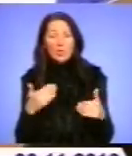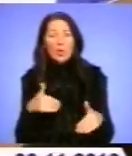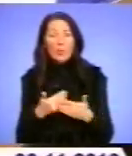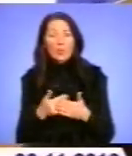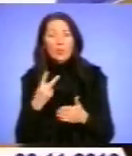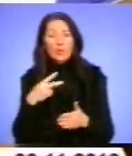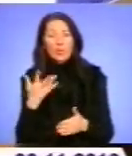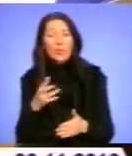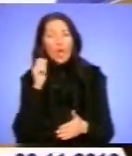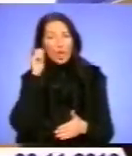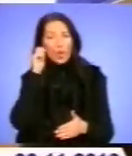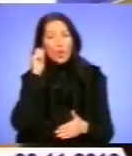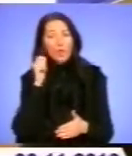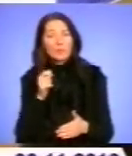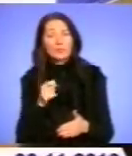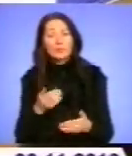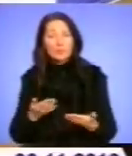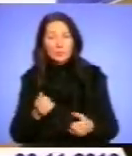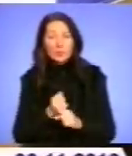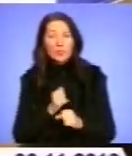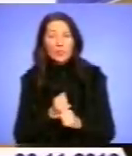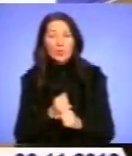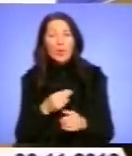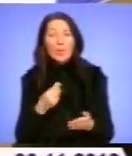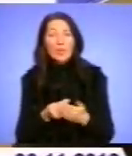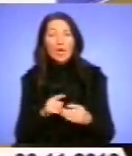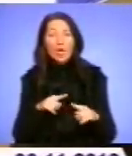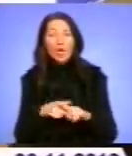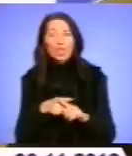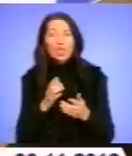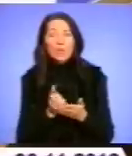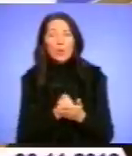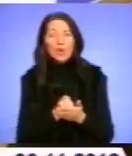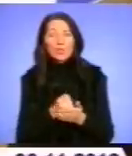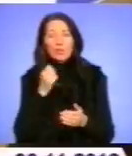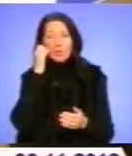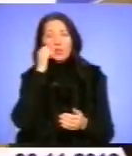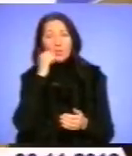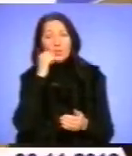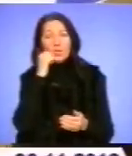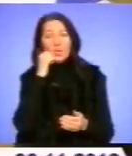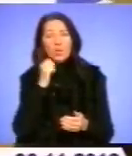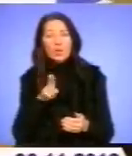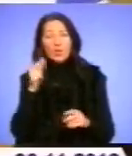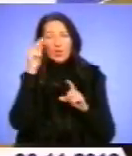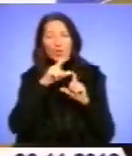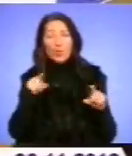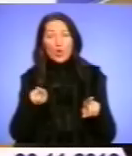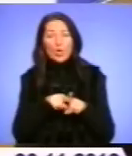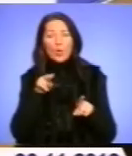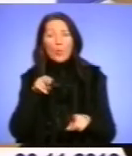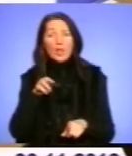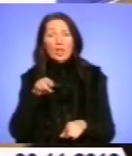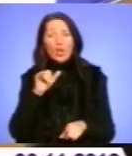25 років більше функціонує. Матеріально-технічна база колонії застаріла, як і в школі, так і в ПТУ, так